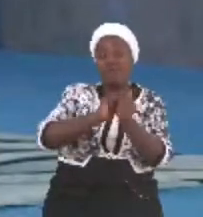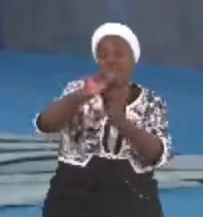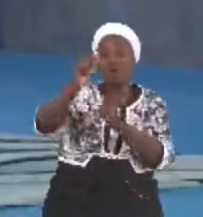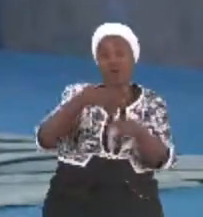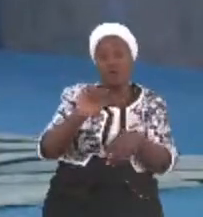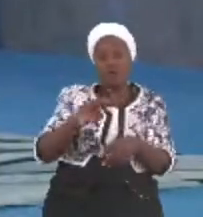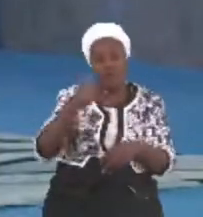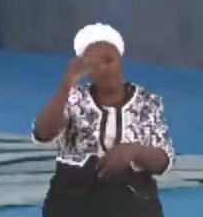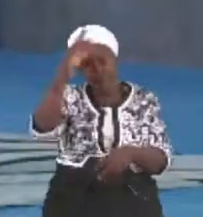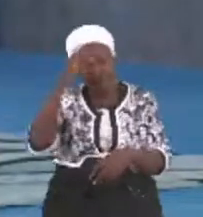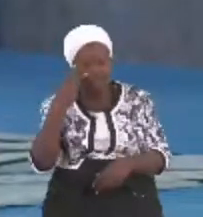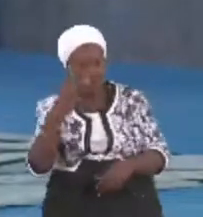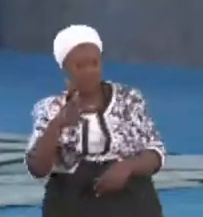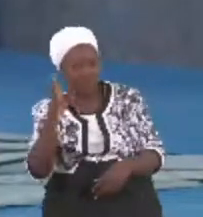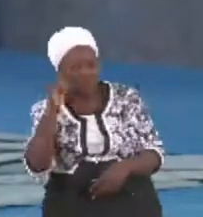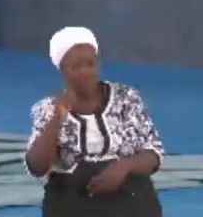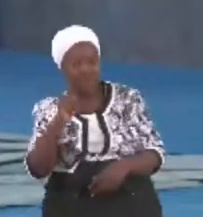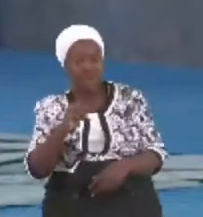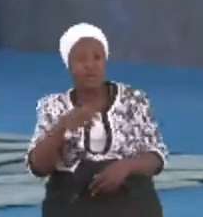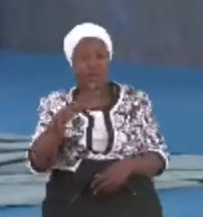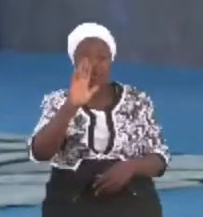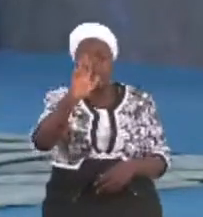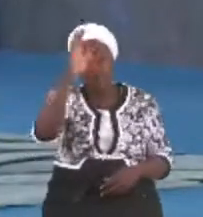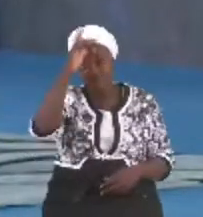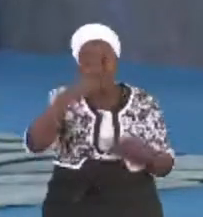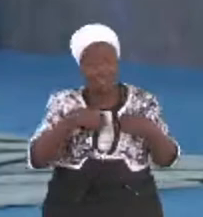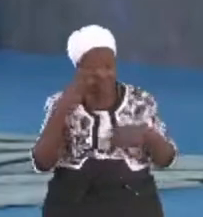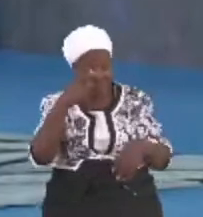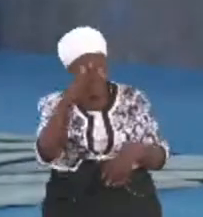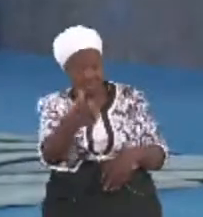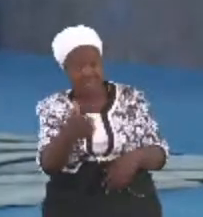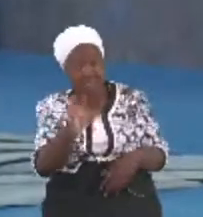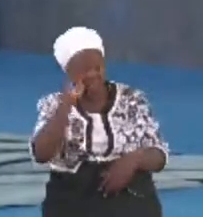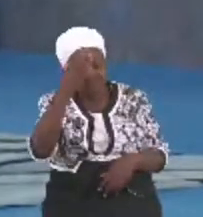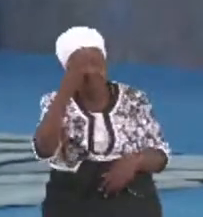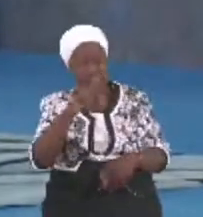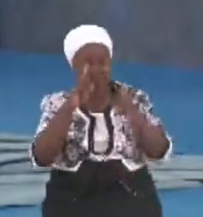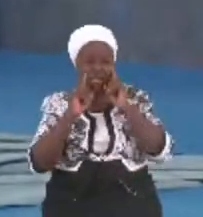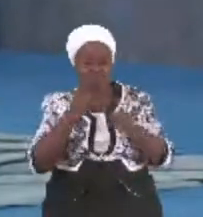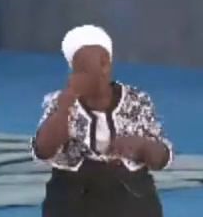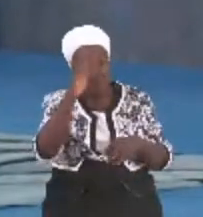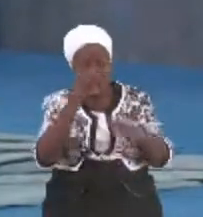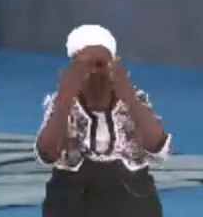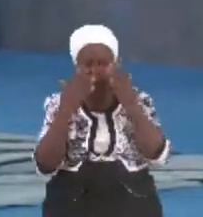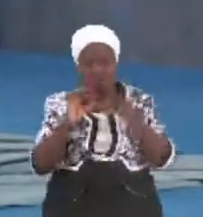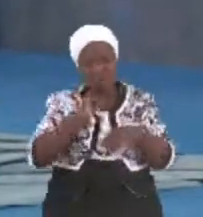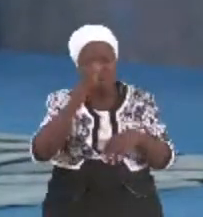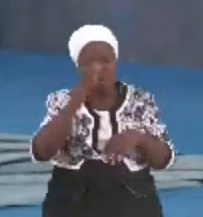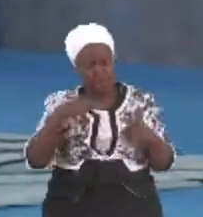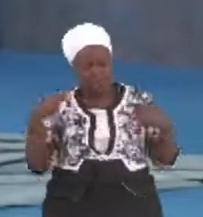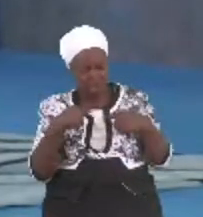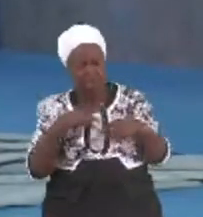de compassion. Le Père t'a vu là-bas. Il connaît tes larmes. Il connaît tes chagrins. Il connaît